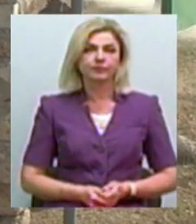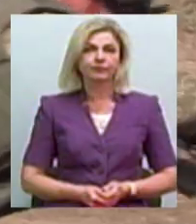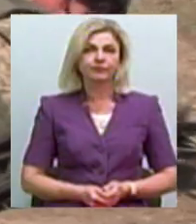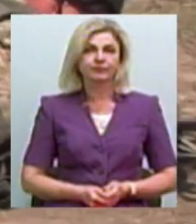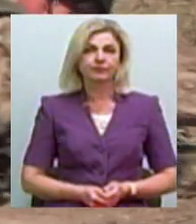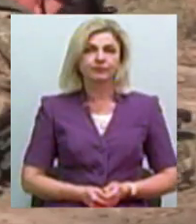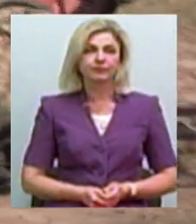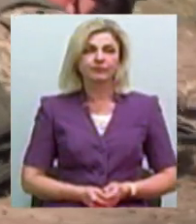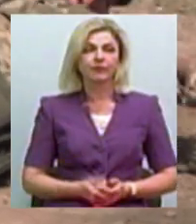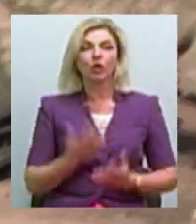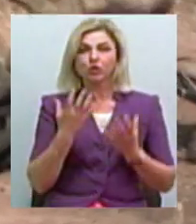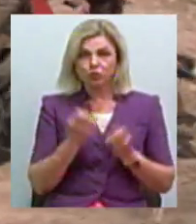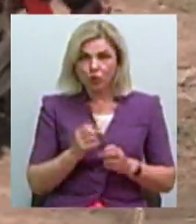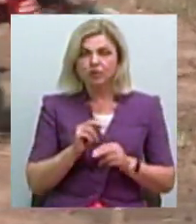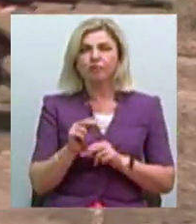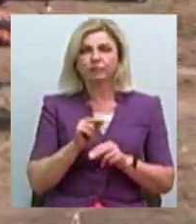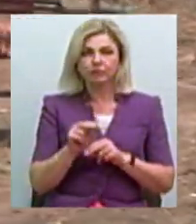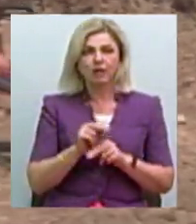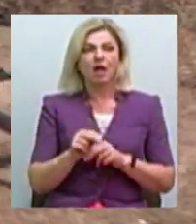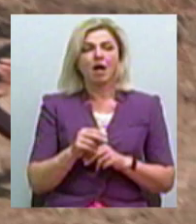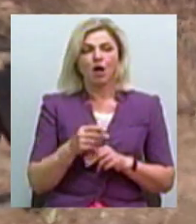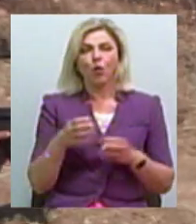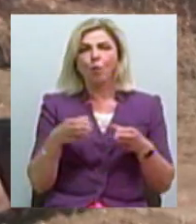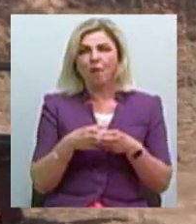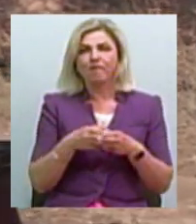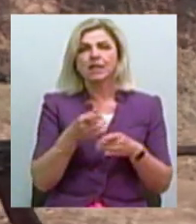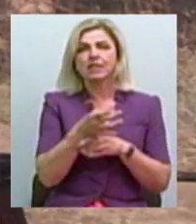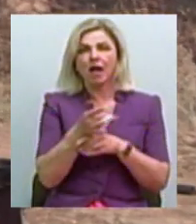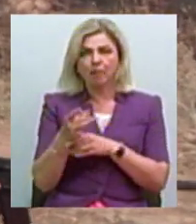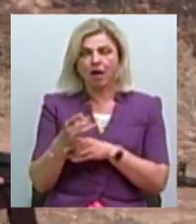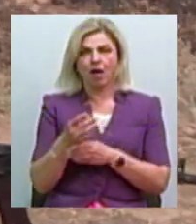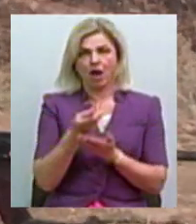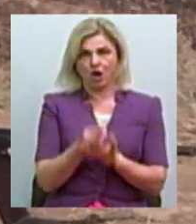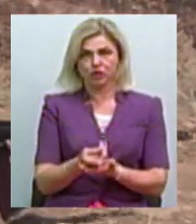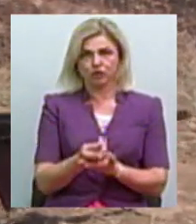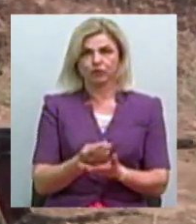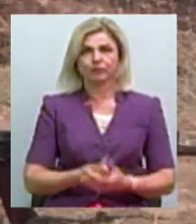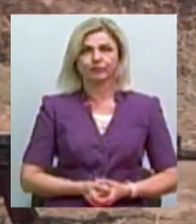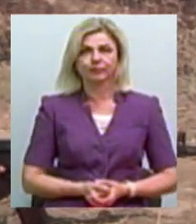Пошли. Наступний етап – групова стрільба по мішенях з положення лежачі.